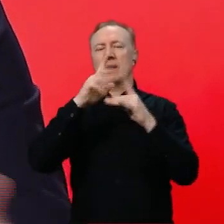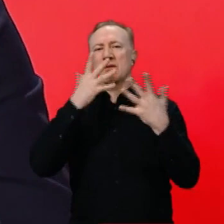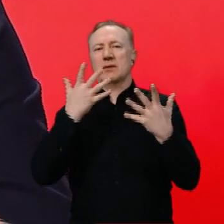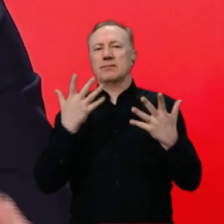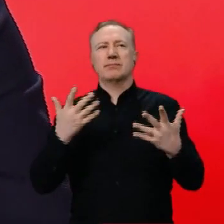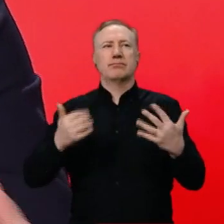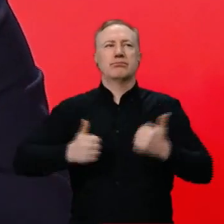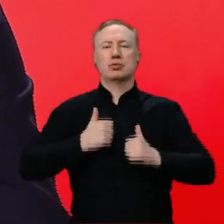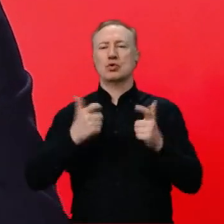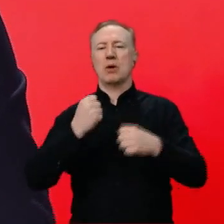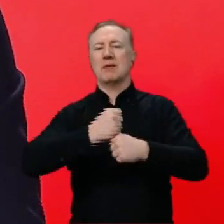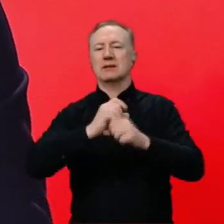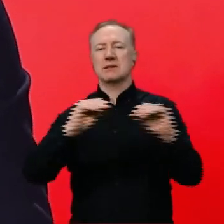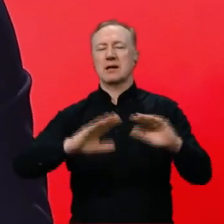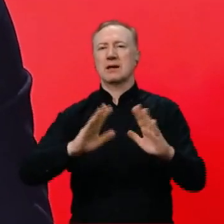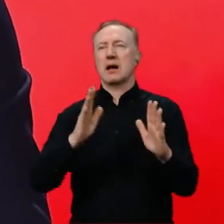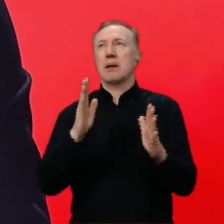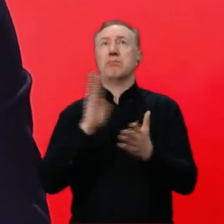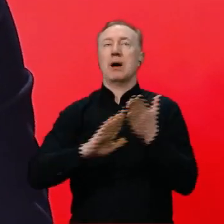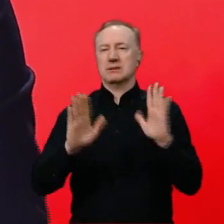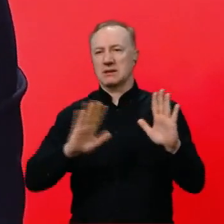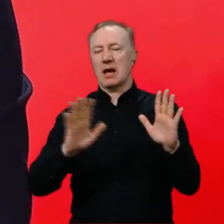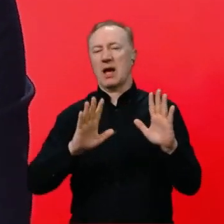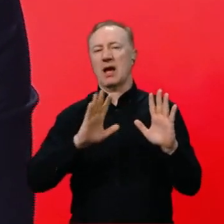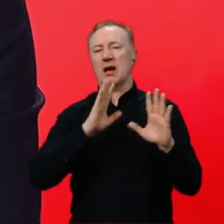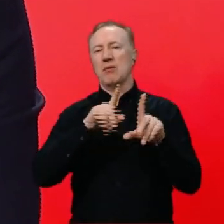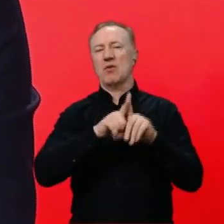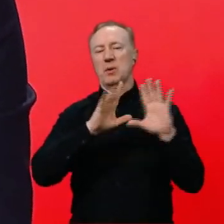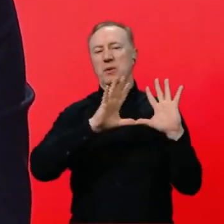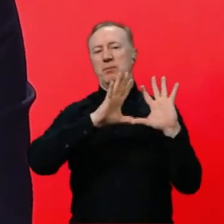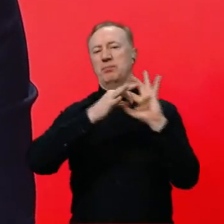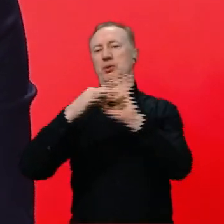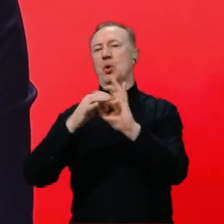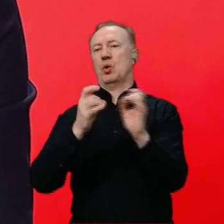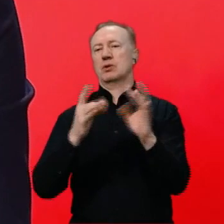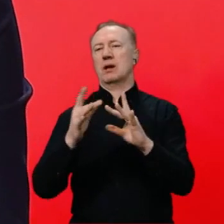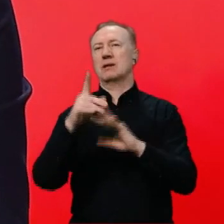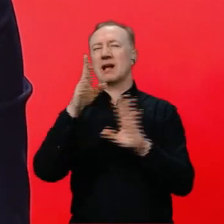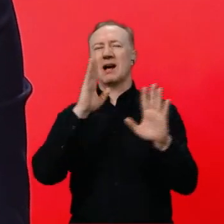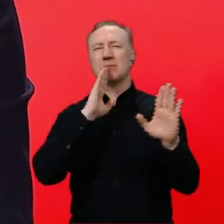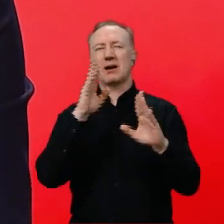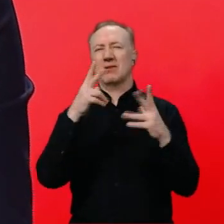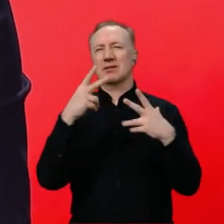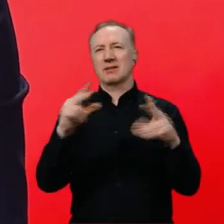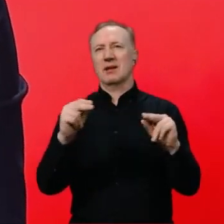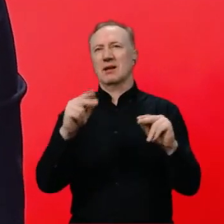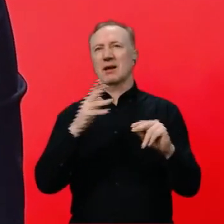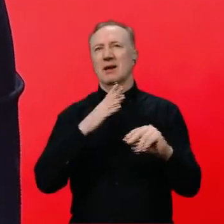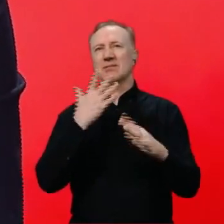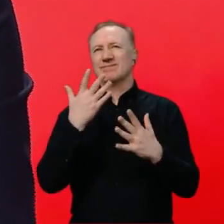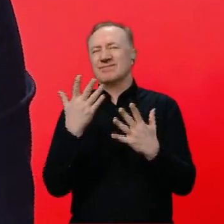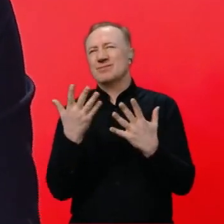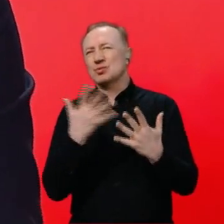płynności pracy trenerskiej przy tym. Natomiast wydaje mi się, że na ten moment, że to się nie wydarzy, że nie będzie momentu